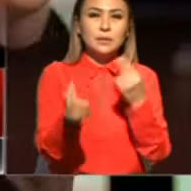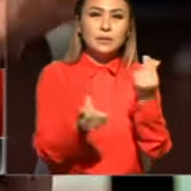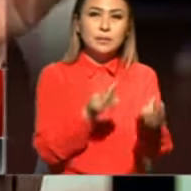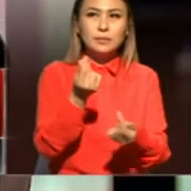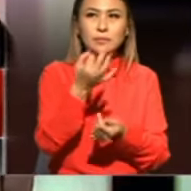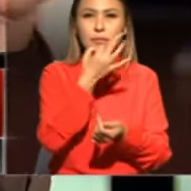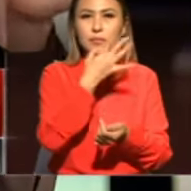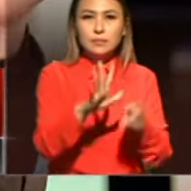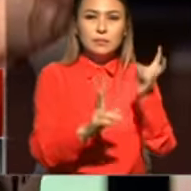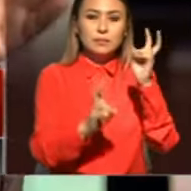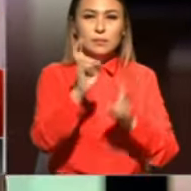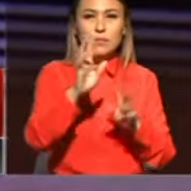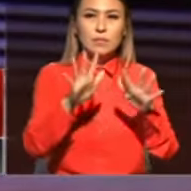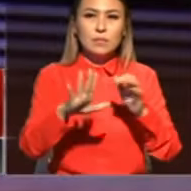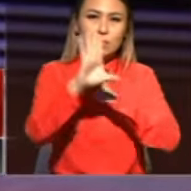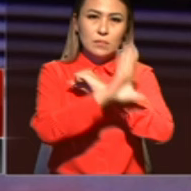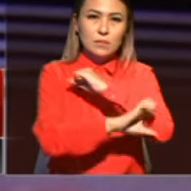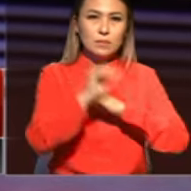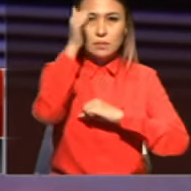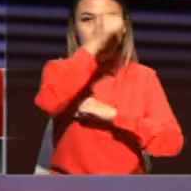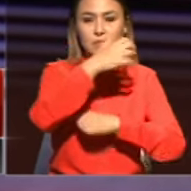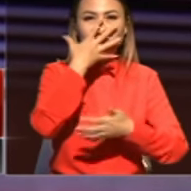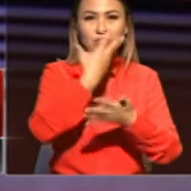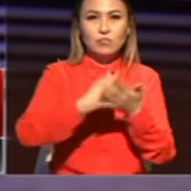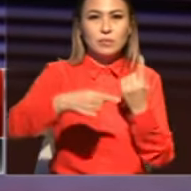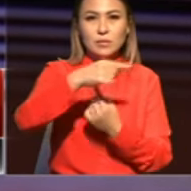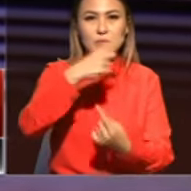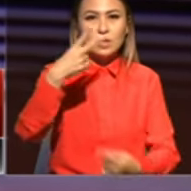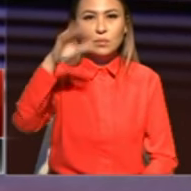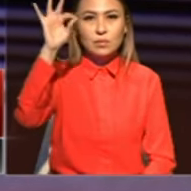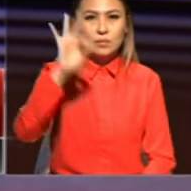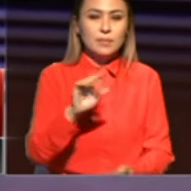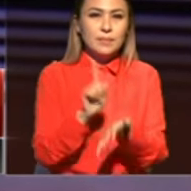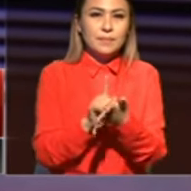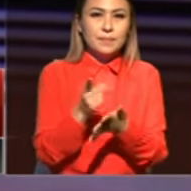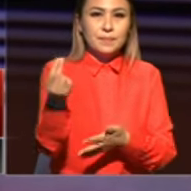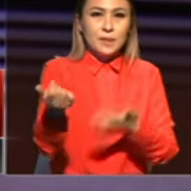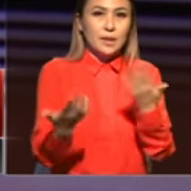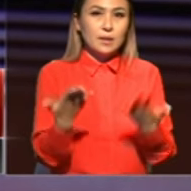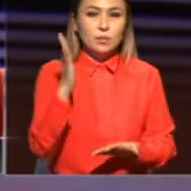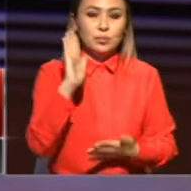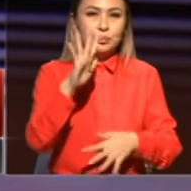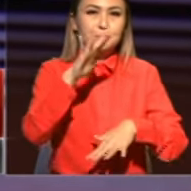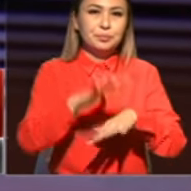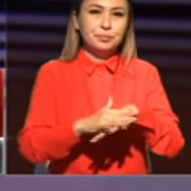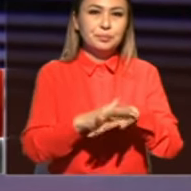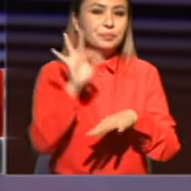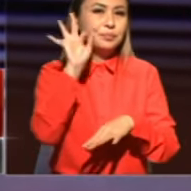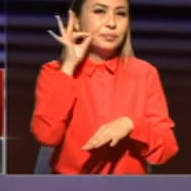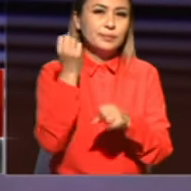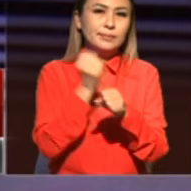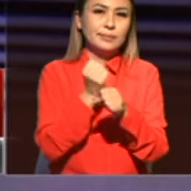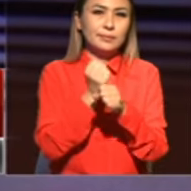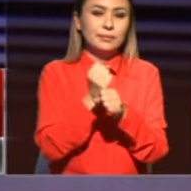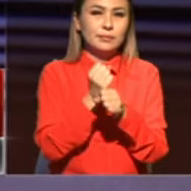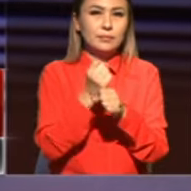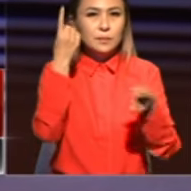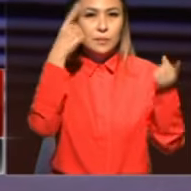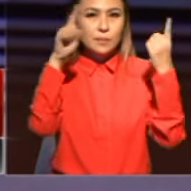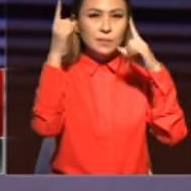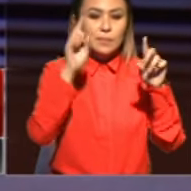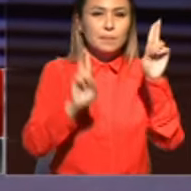келген кәсіпорын жылдың соңында өзінің барлық шығынан 20% салық төлейтін болса, бұл банктер құйтырқы әрекеттермен әртүрлі жеңілдіктерін